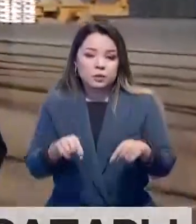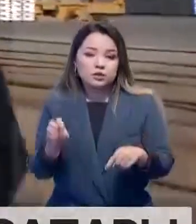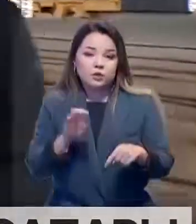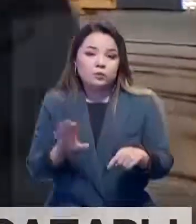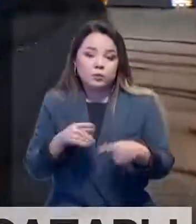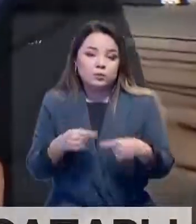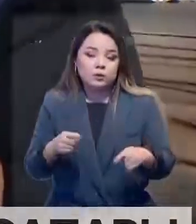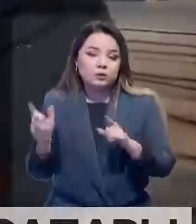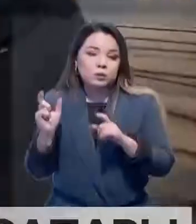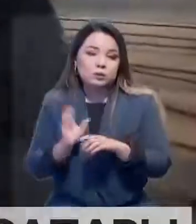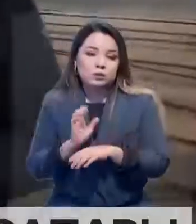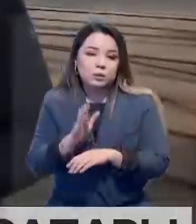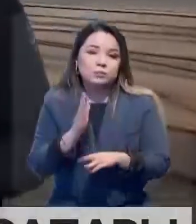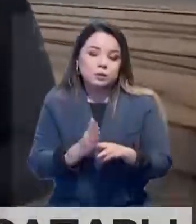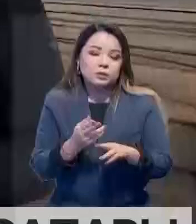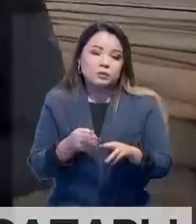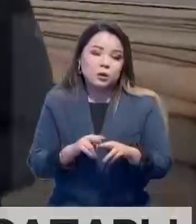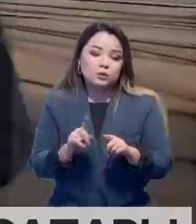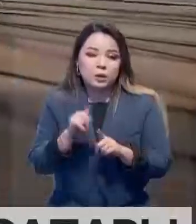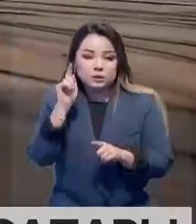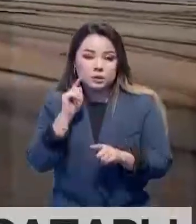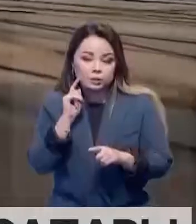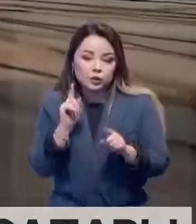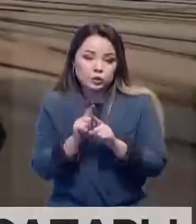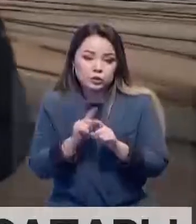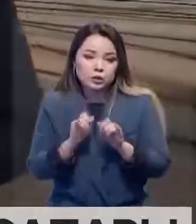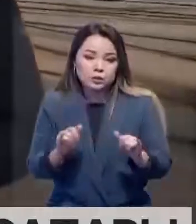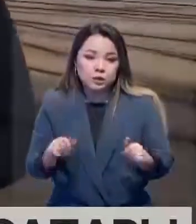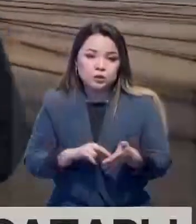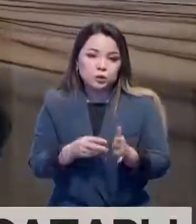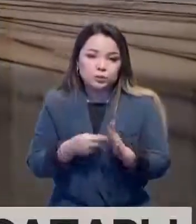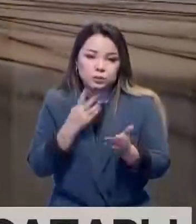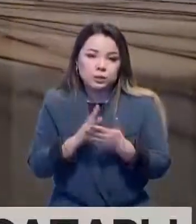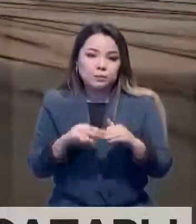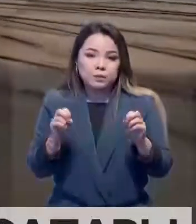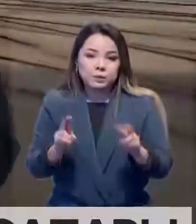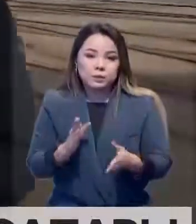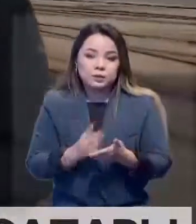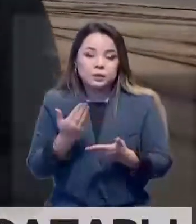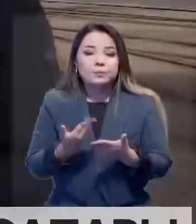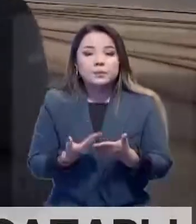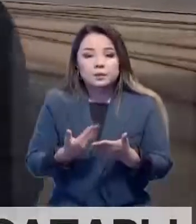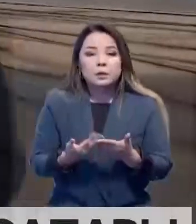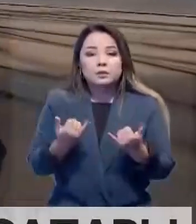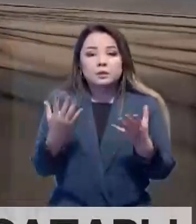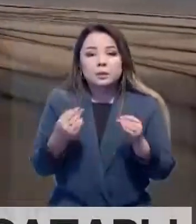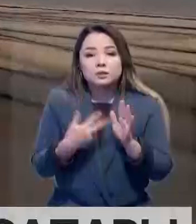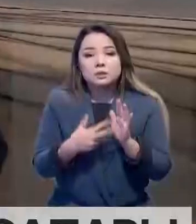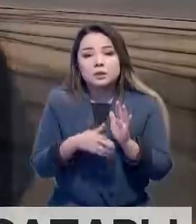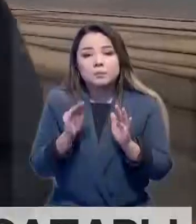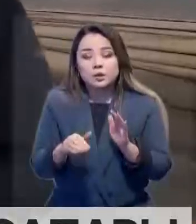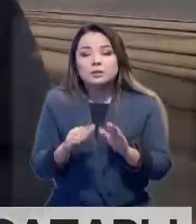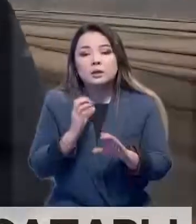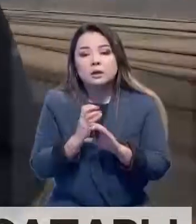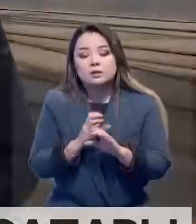Еуропаға түрлі жүк аттанады. Әзербайжан тарапы мұны кеңейтудің қамын жасап жатыр, дейді мамандар. Мәселен, қазір мұнда 80 мың